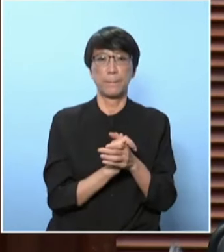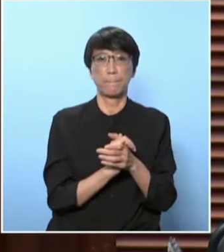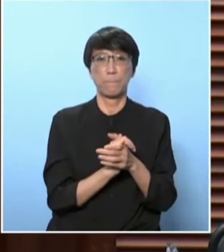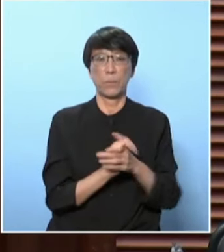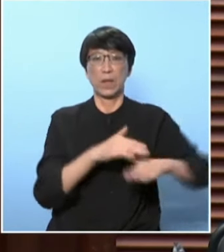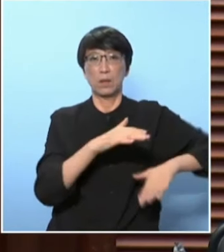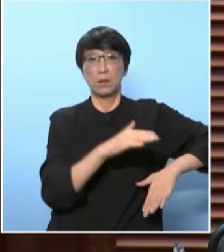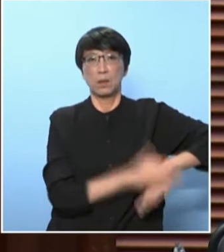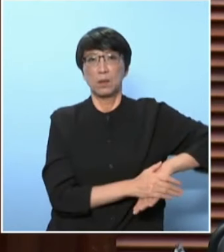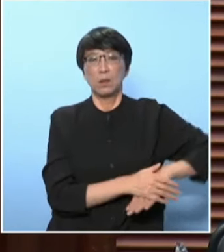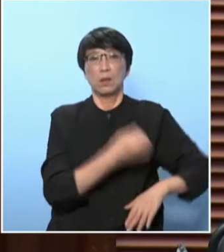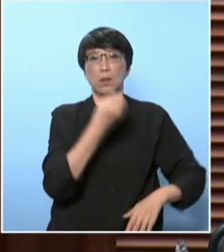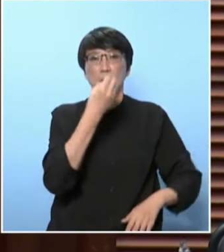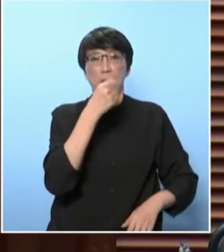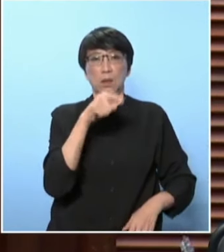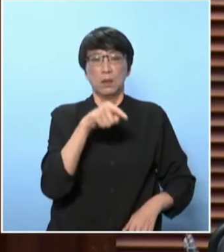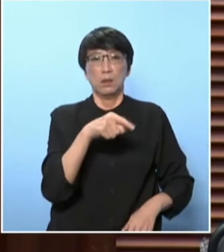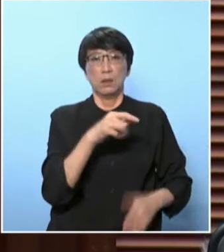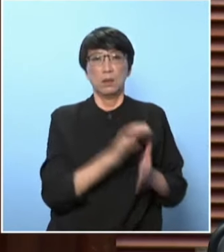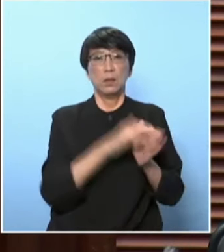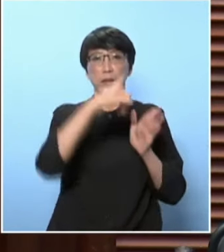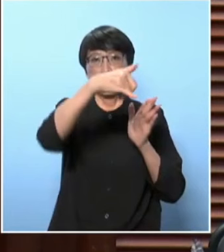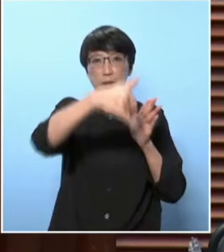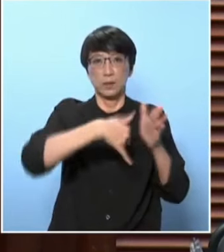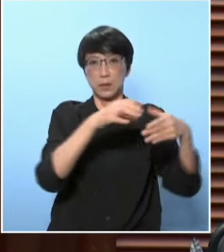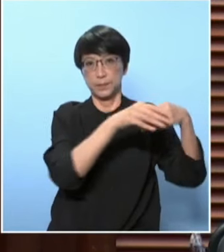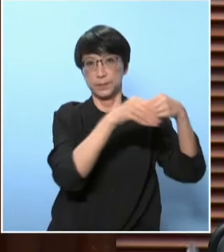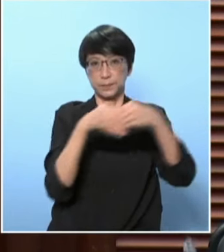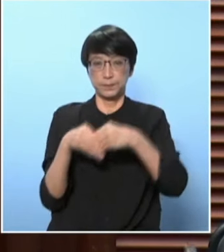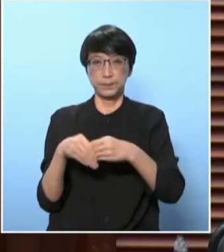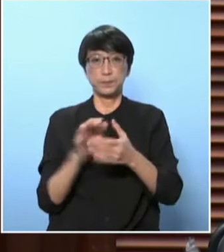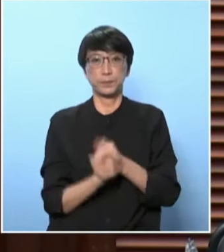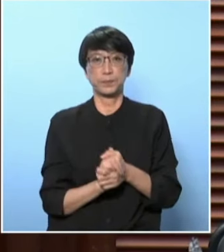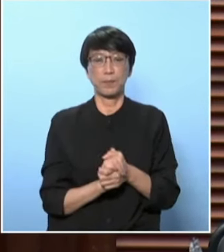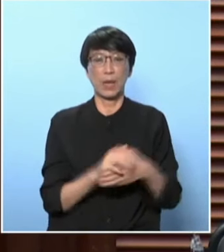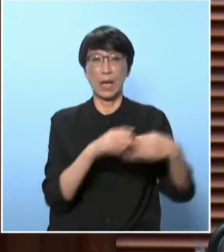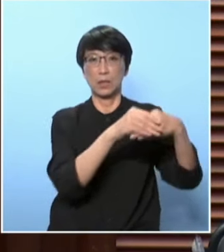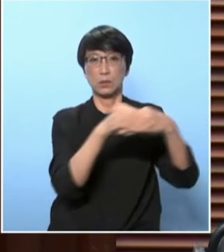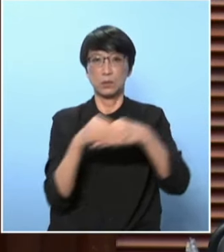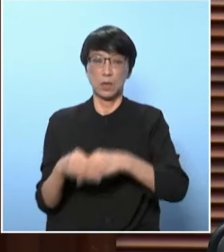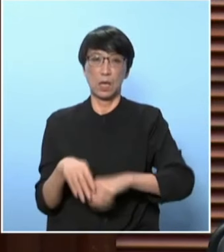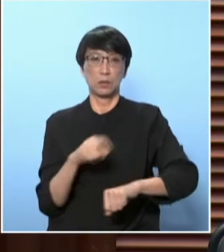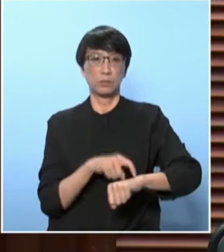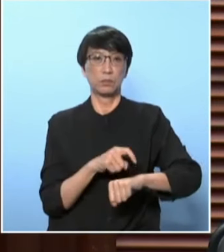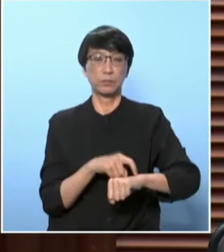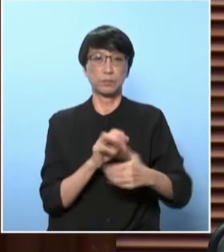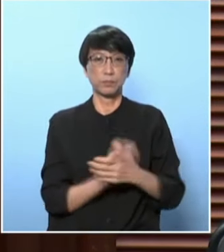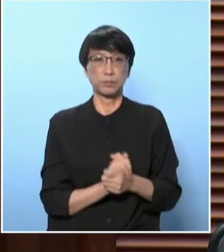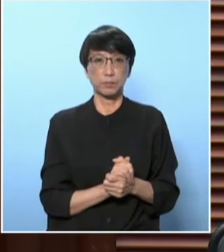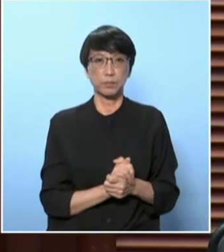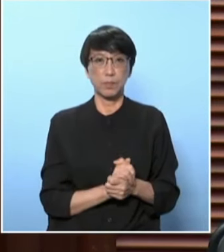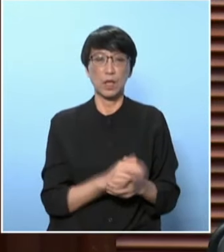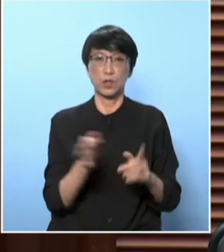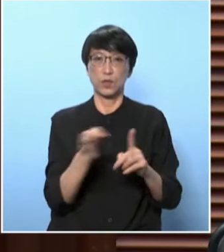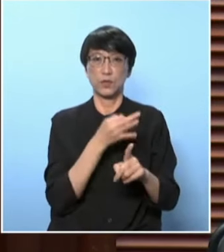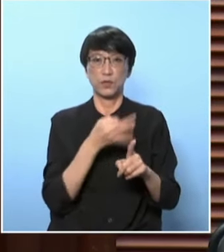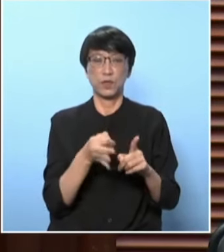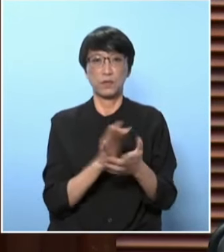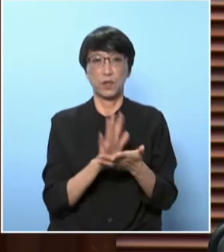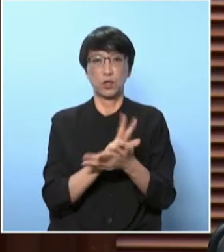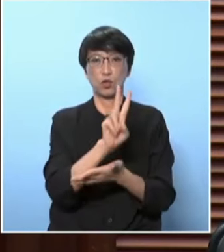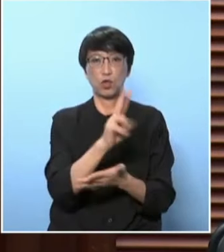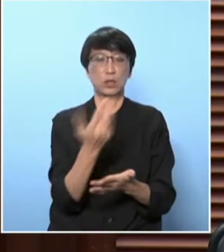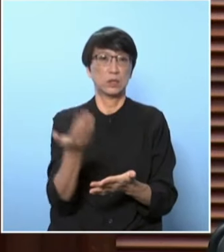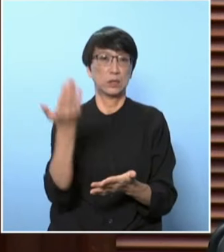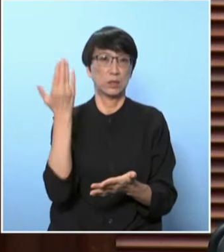擁有喺香港擁有煙咧，其實佢就係入要帶入嚟嘅。喺個帶入嚟嘅過程咧，佢應該就已經係違反咗我哋兩年